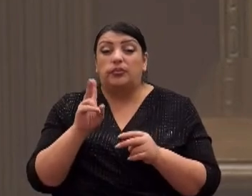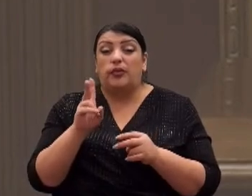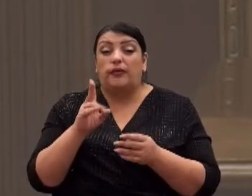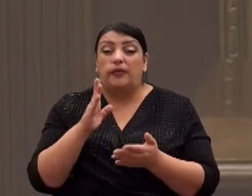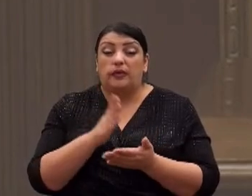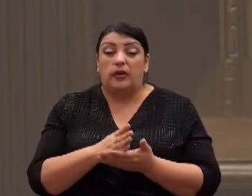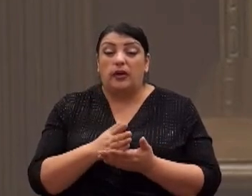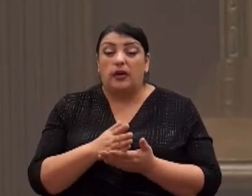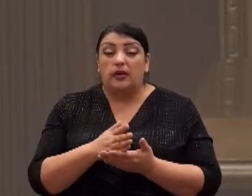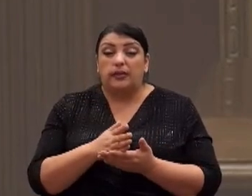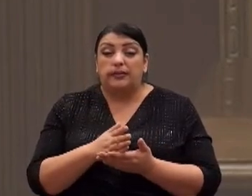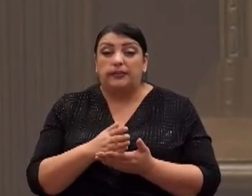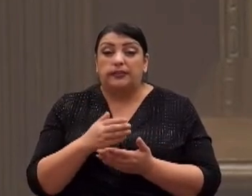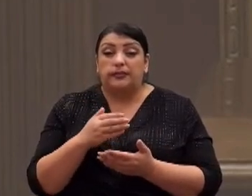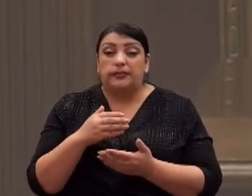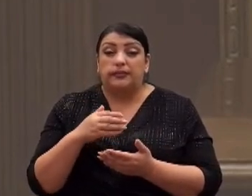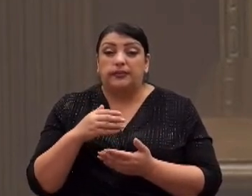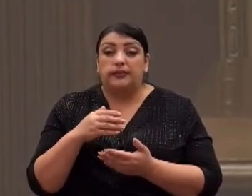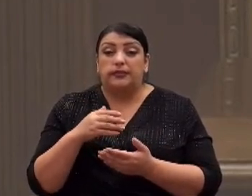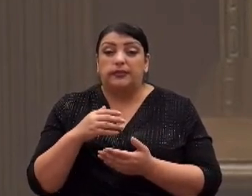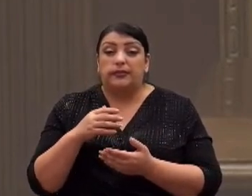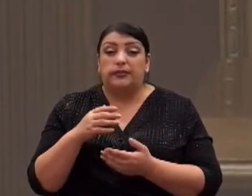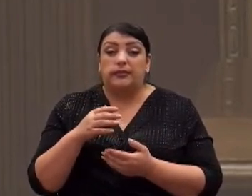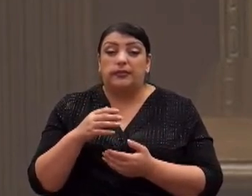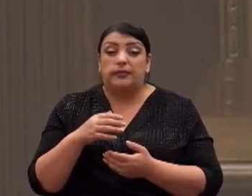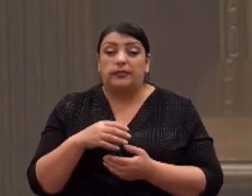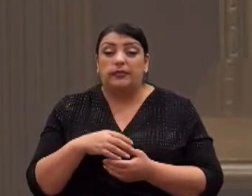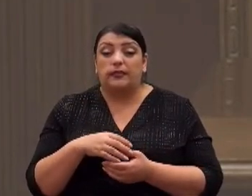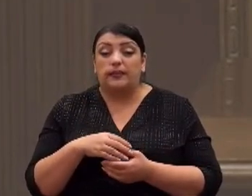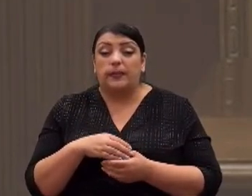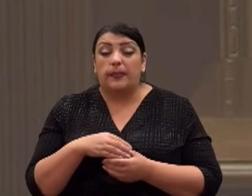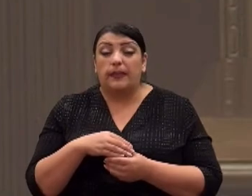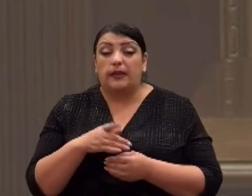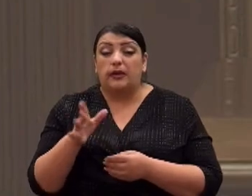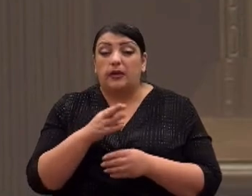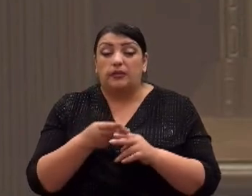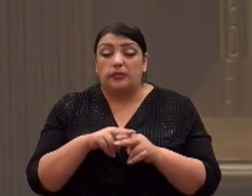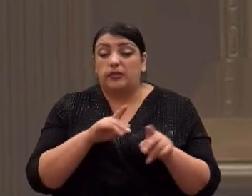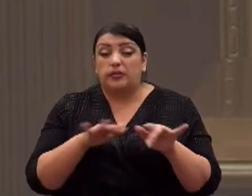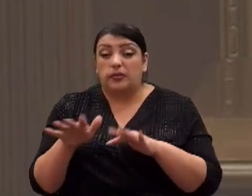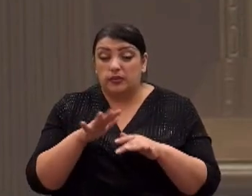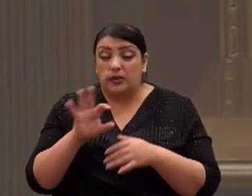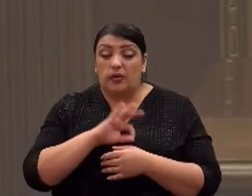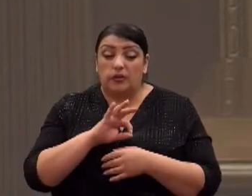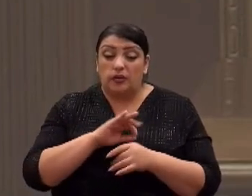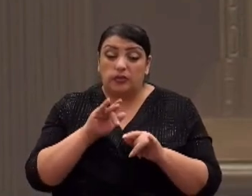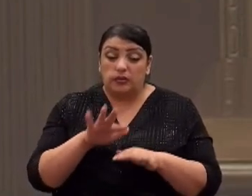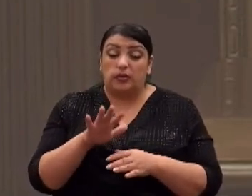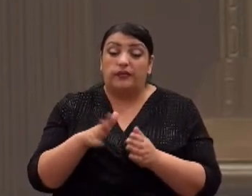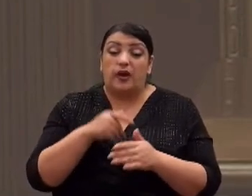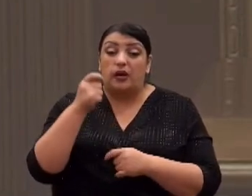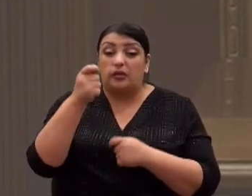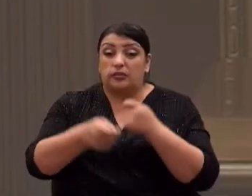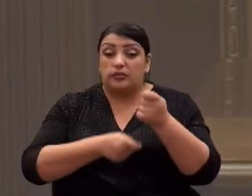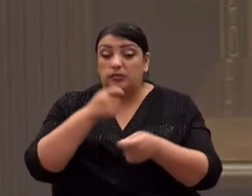ազգային ժողովին, ստանում ենք մենք։ Ես հերթական անգամ առիթն օգտագործելով ասեմ, այս յուրաքանչյուր վարույթով